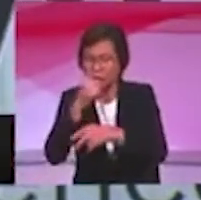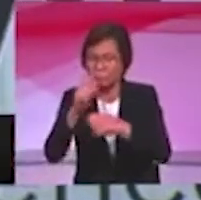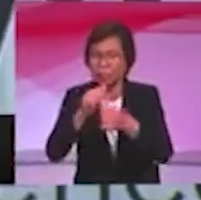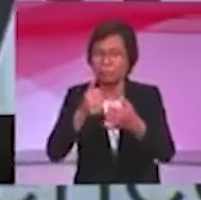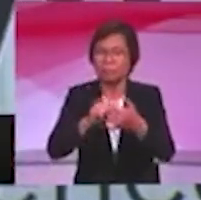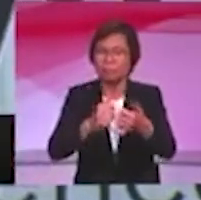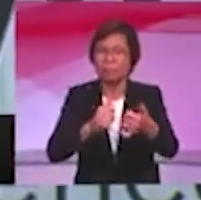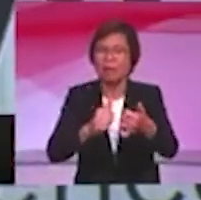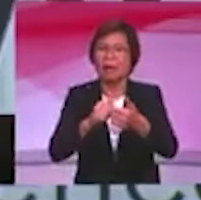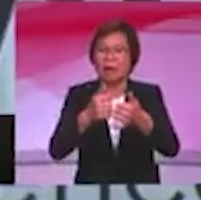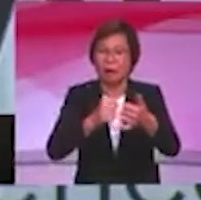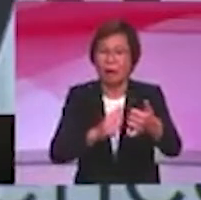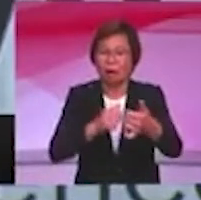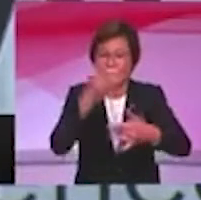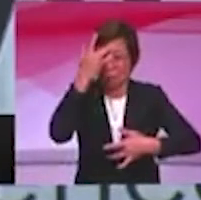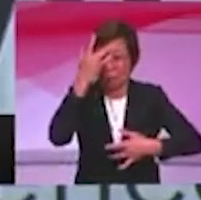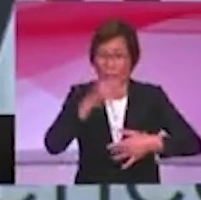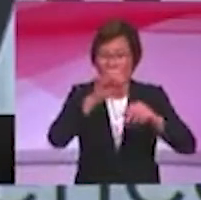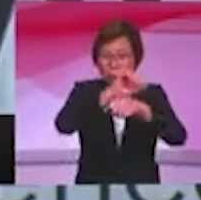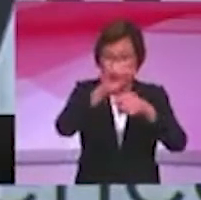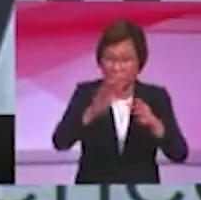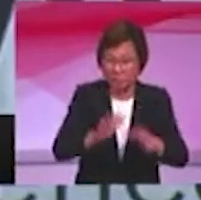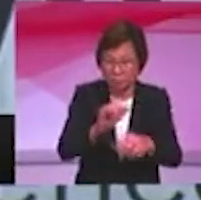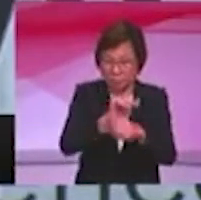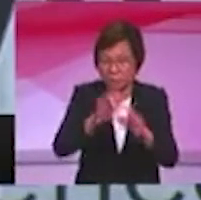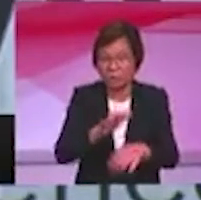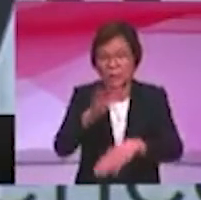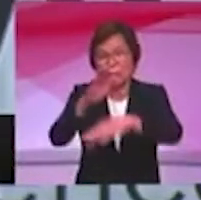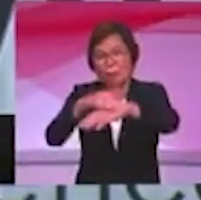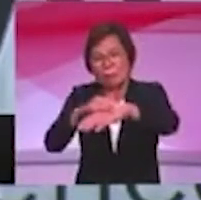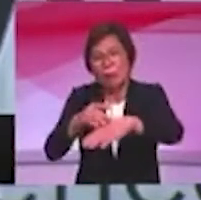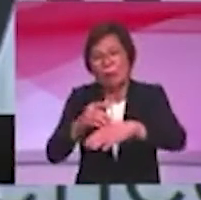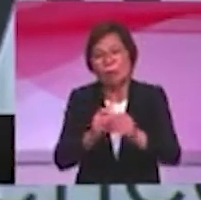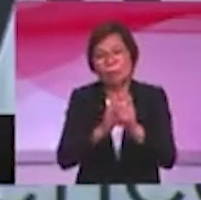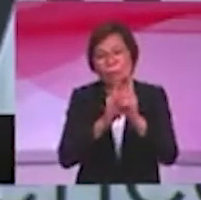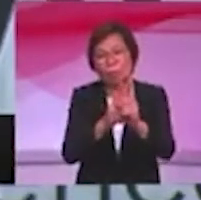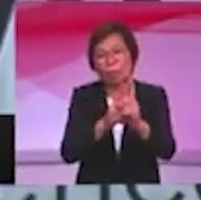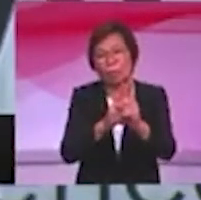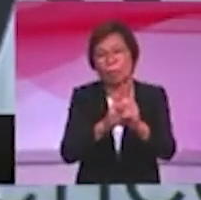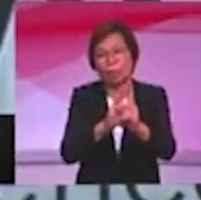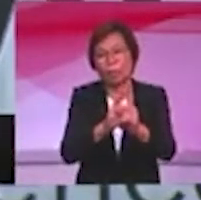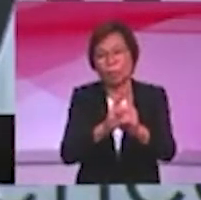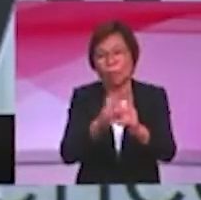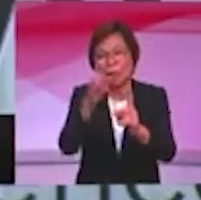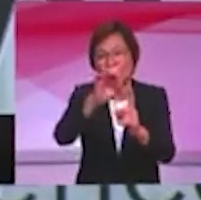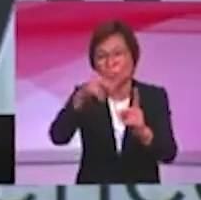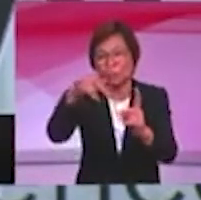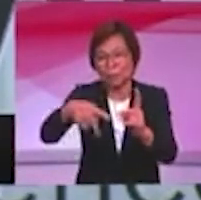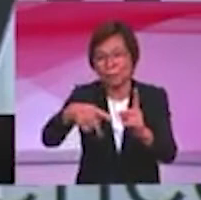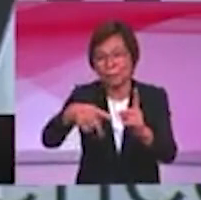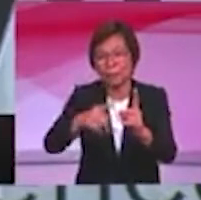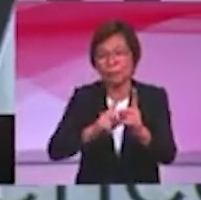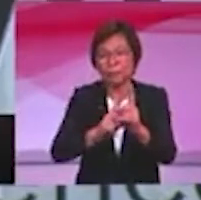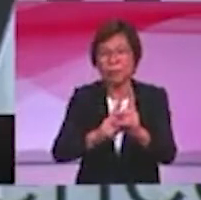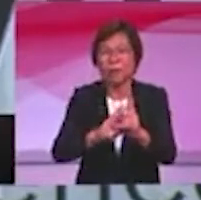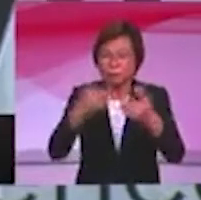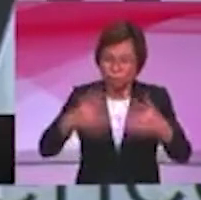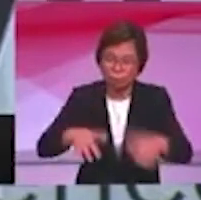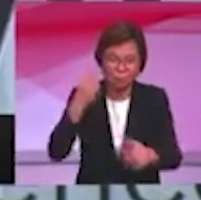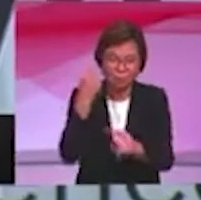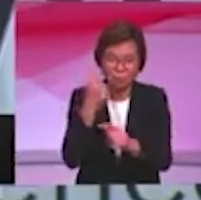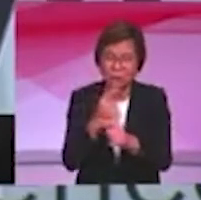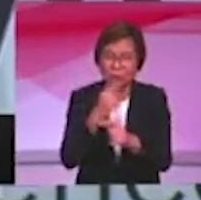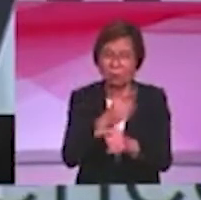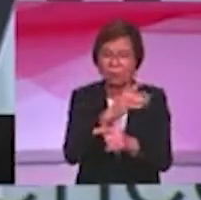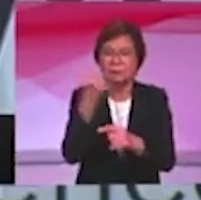COVID-19. Warga pekerja juga diseru untuk mematuhi prosedur amalan standard iaitu SOP yang telah ditetapkan